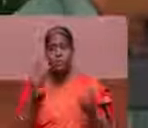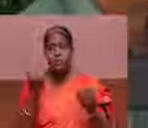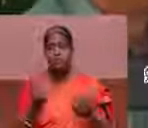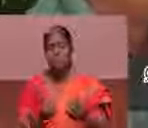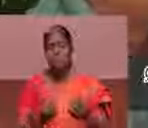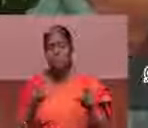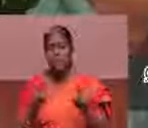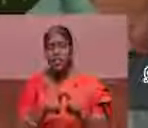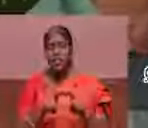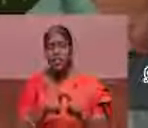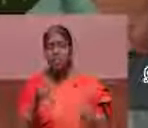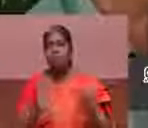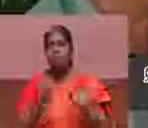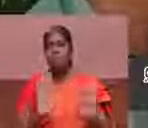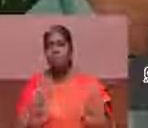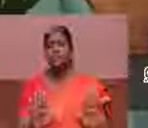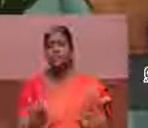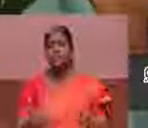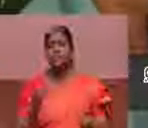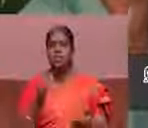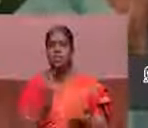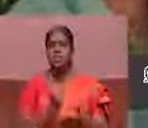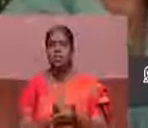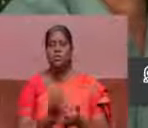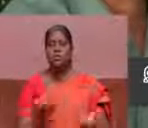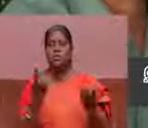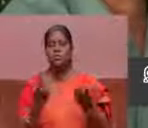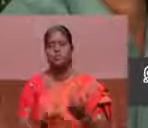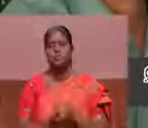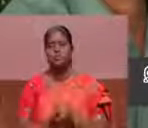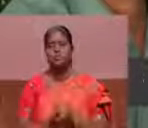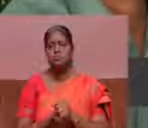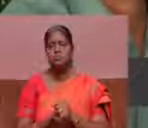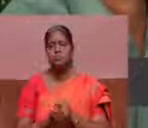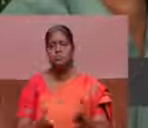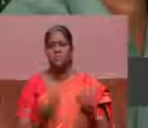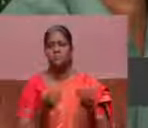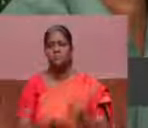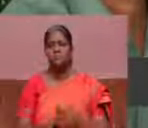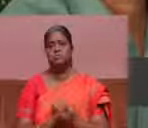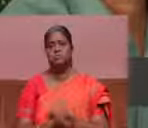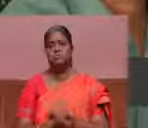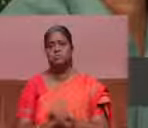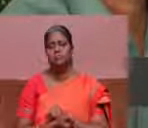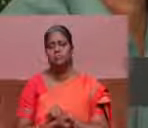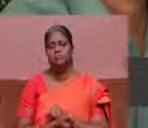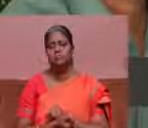கேட்கும். இவ்வாறு உங்கள் வாக்கு பதிவு செய்யப்பட்டது என்பதனை உறுதி செய்து கொள்ளலாம். சரி, நீங்கள் சென்று